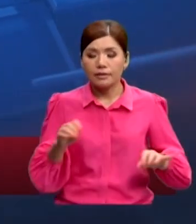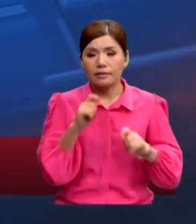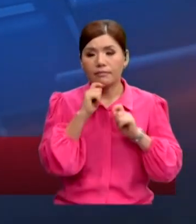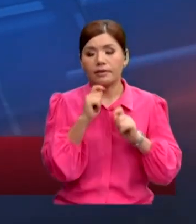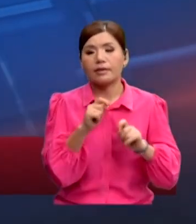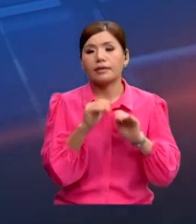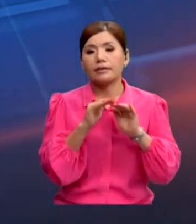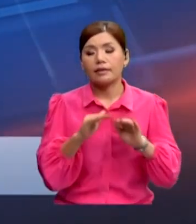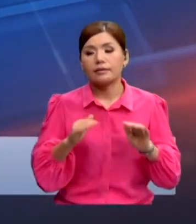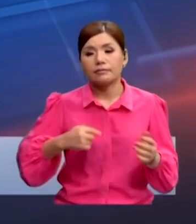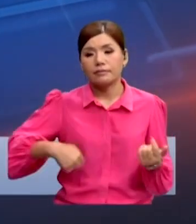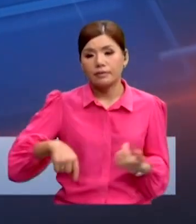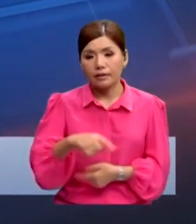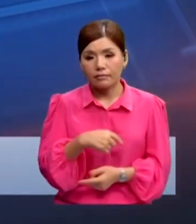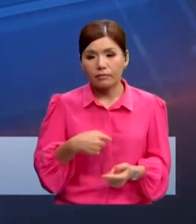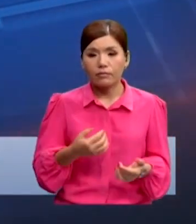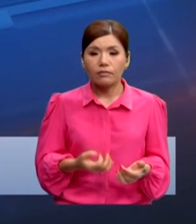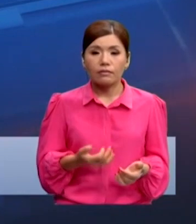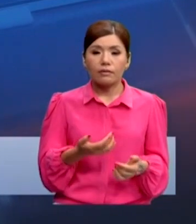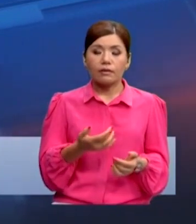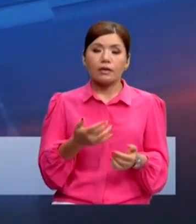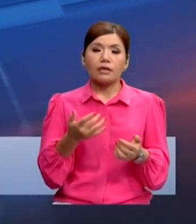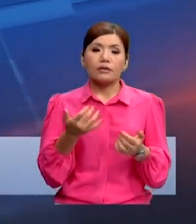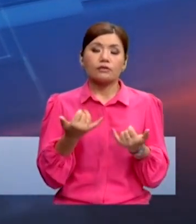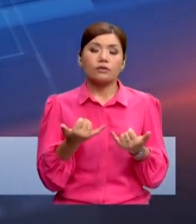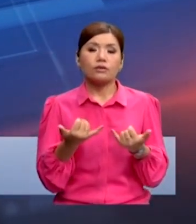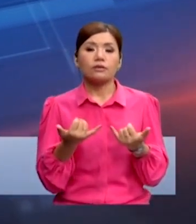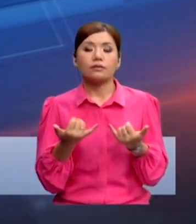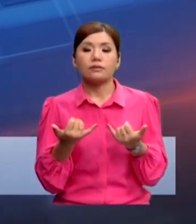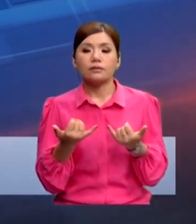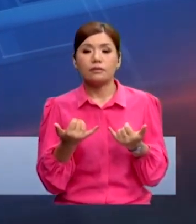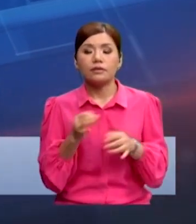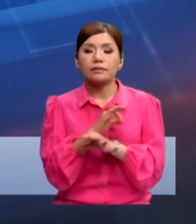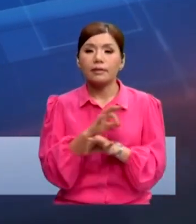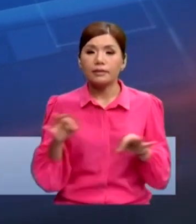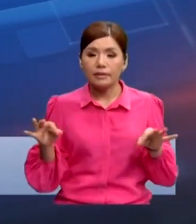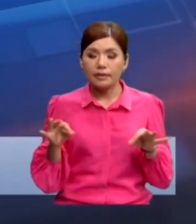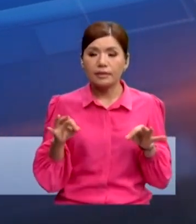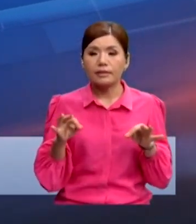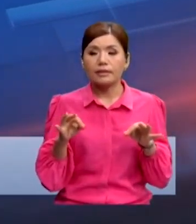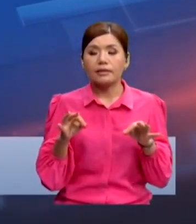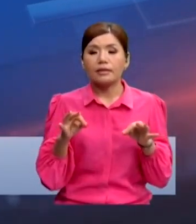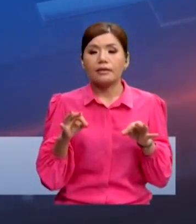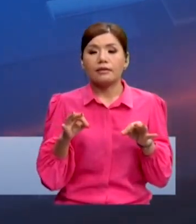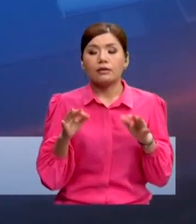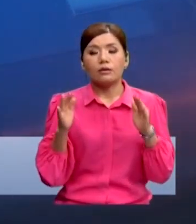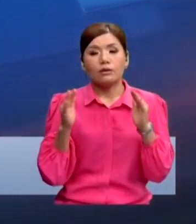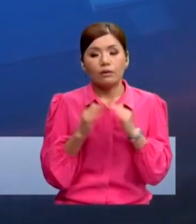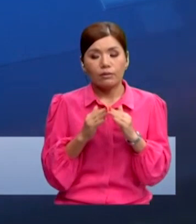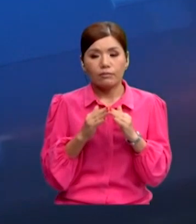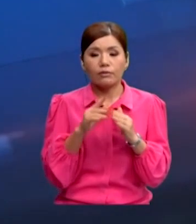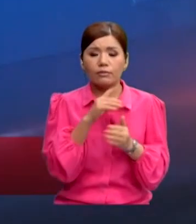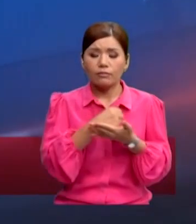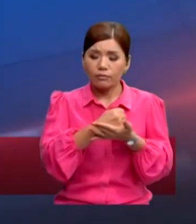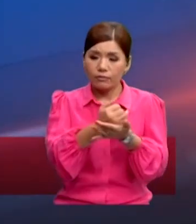детям. Имея такой современный, замечательный современный дом, имея